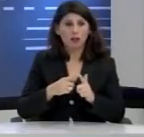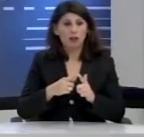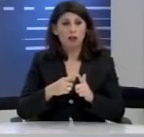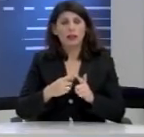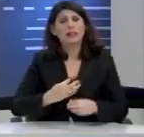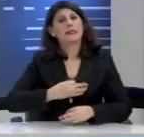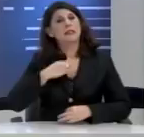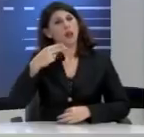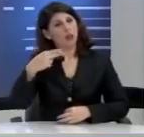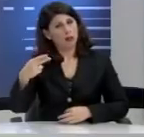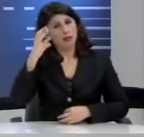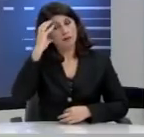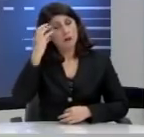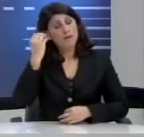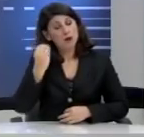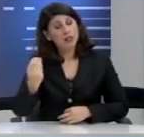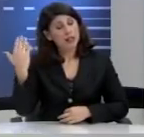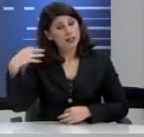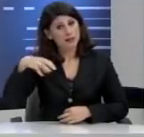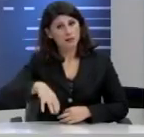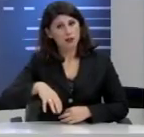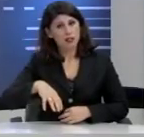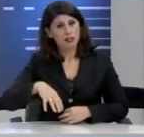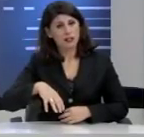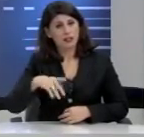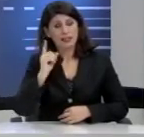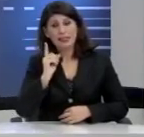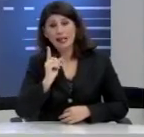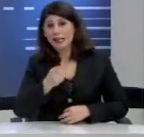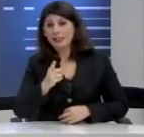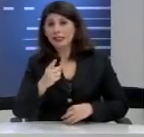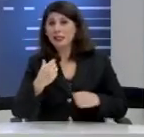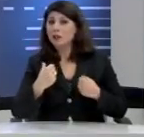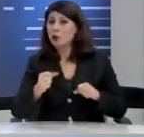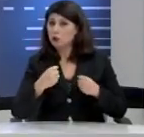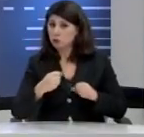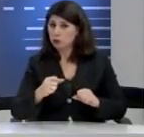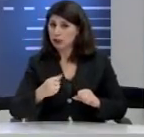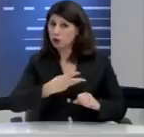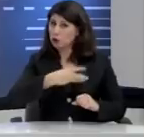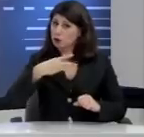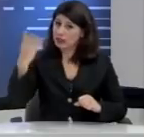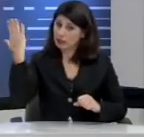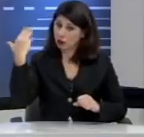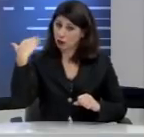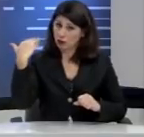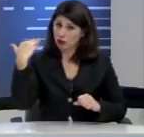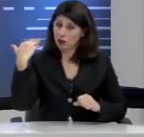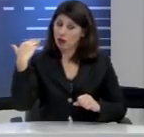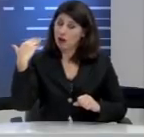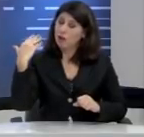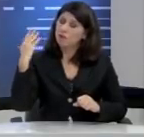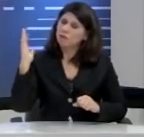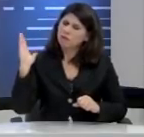Κύριε Θεοδωράκη, θυμάμαι πολύ καλά εκείνη την περίοδο και την κριτική που ασκούσατε στο ΣΥΡΙΖΑ τότε, που σε κάθε